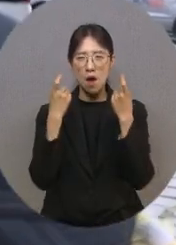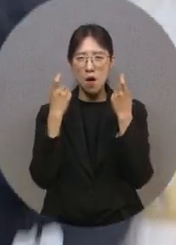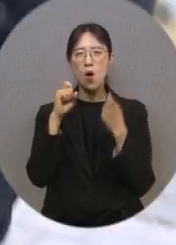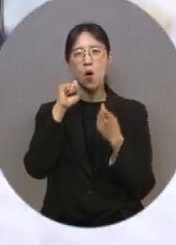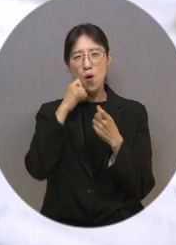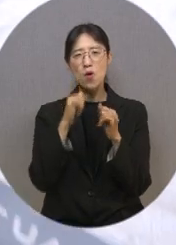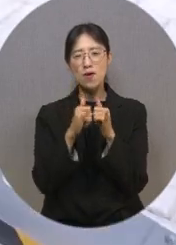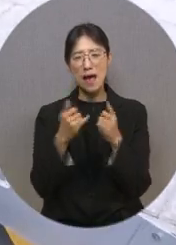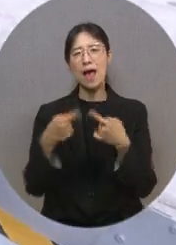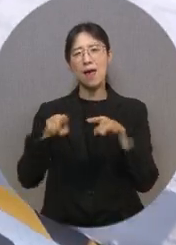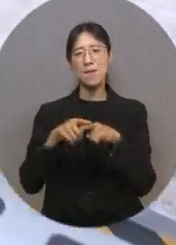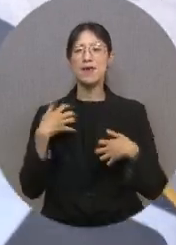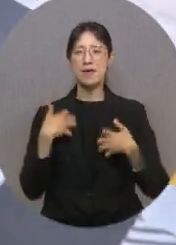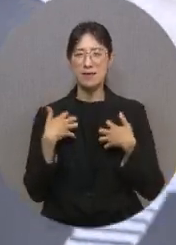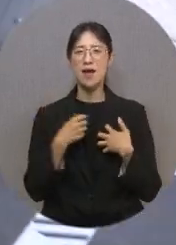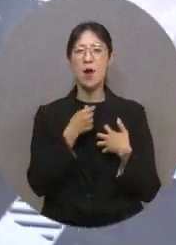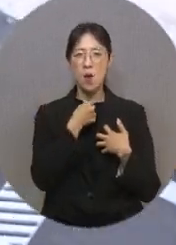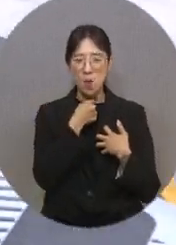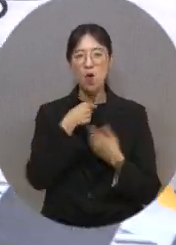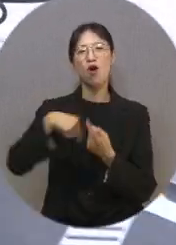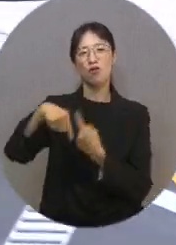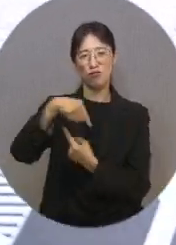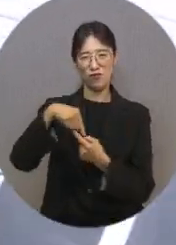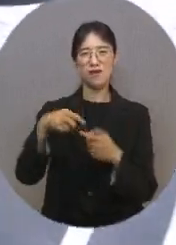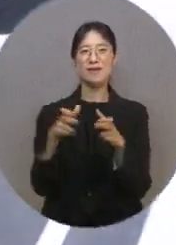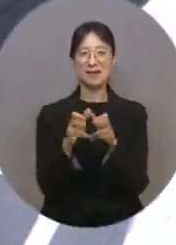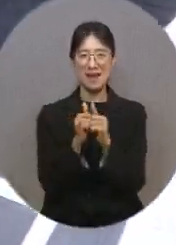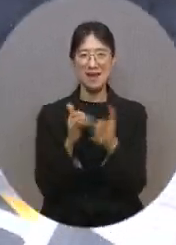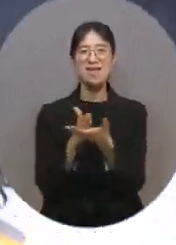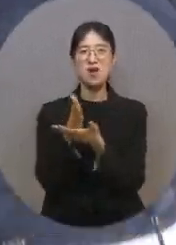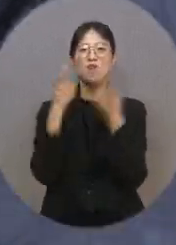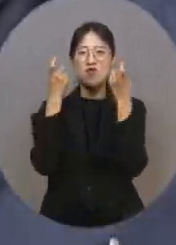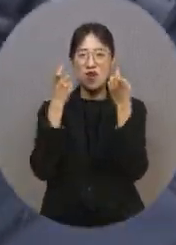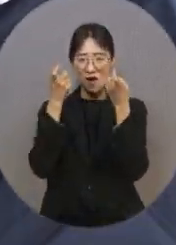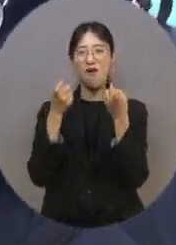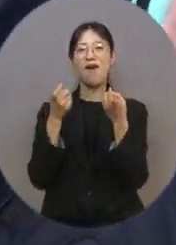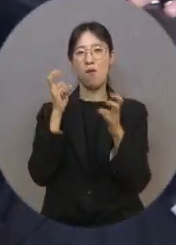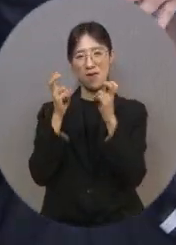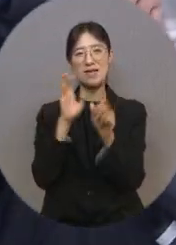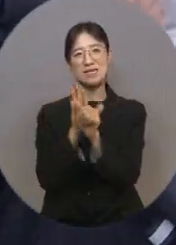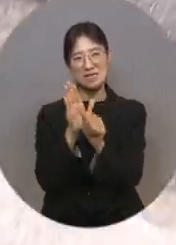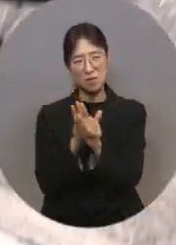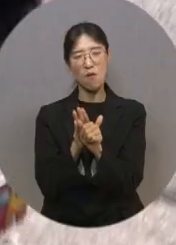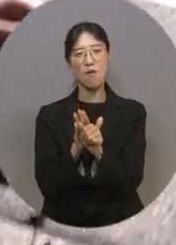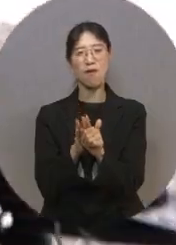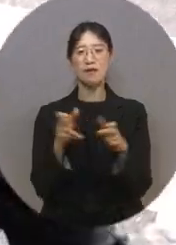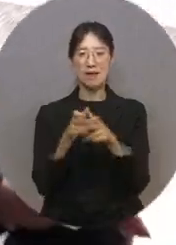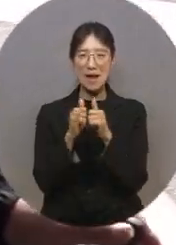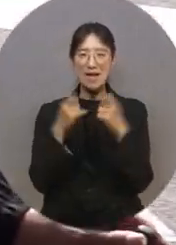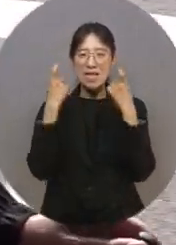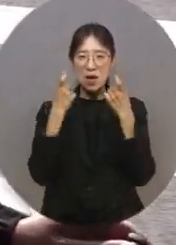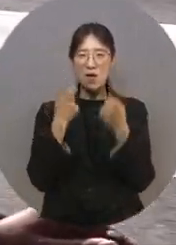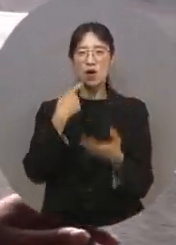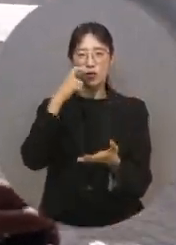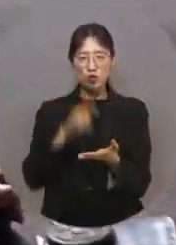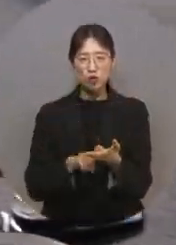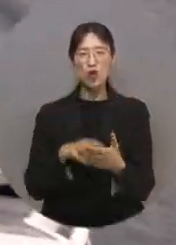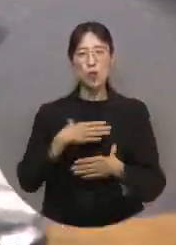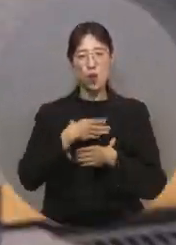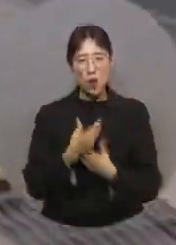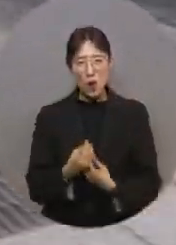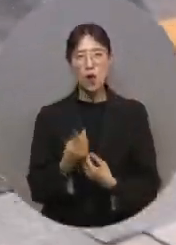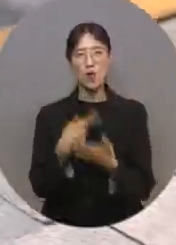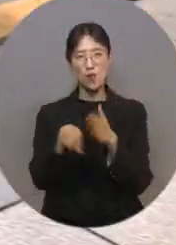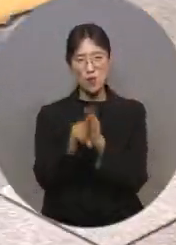함께 누렸으면 하는 바람으로 운영되고 있는 장애인 전문 여행사의 지원 등 장애인의 여행이 쉽고 편리할 수